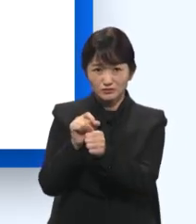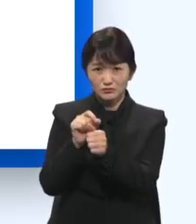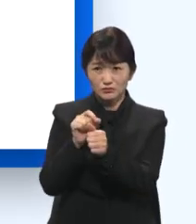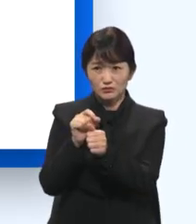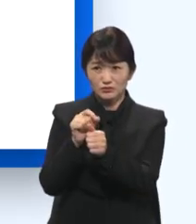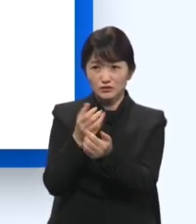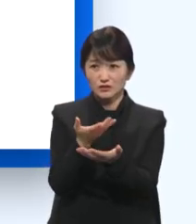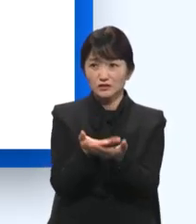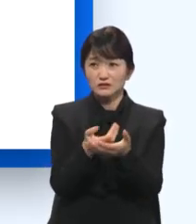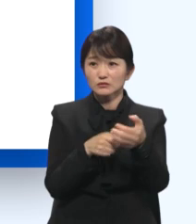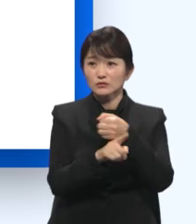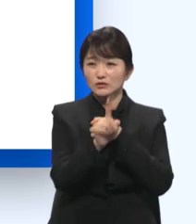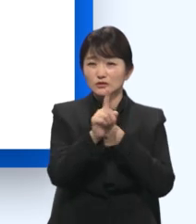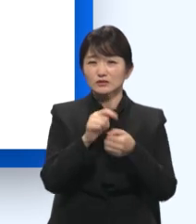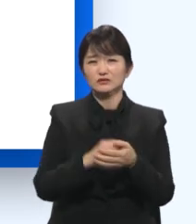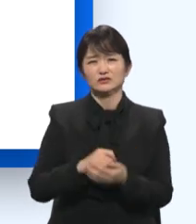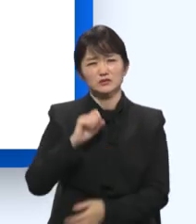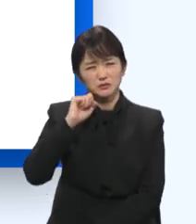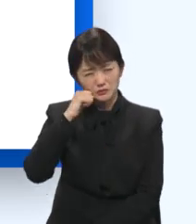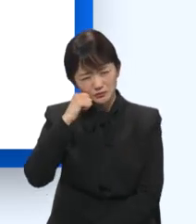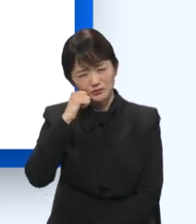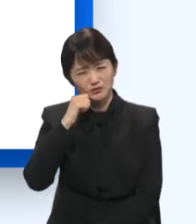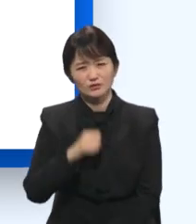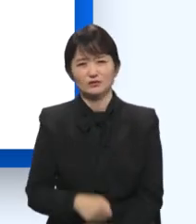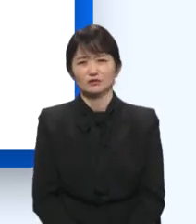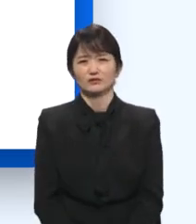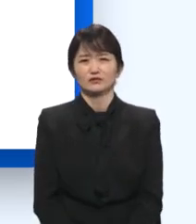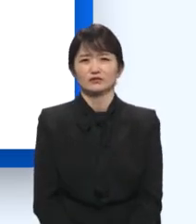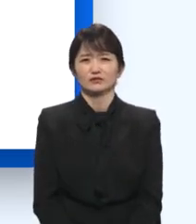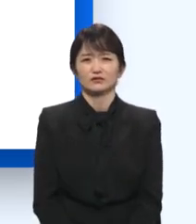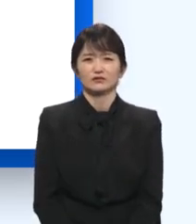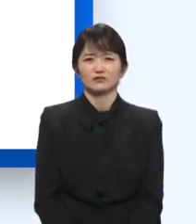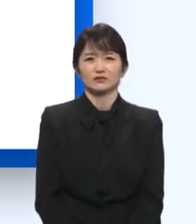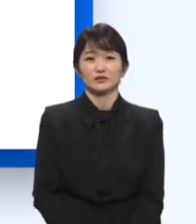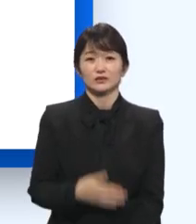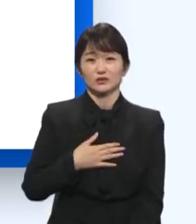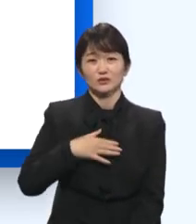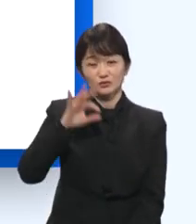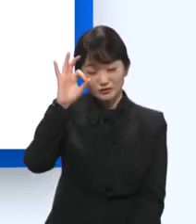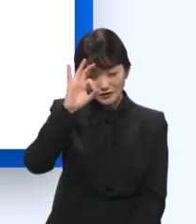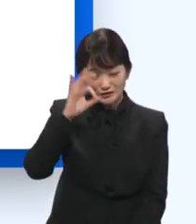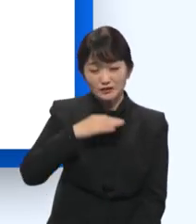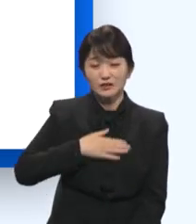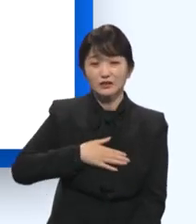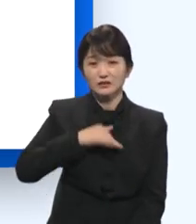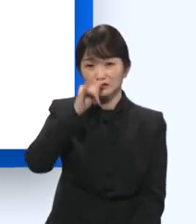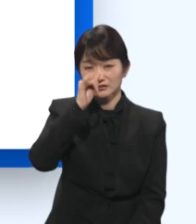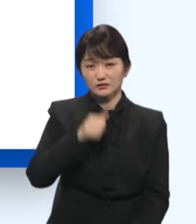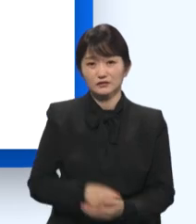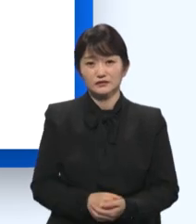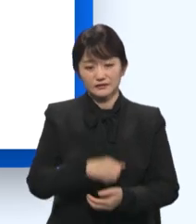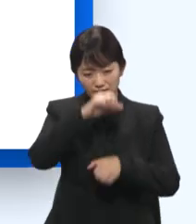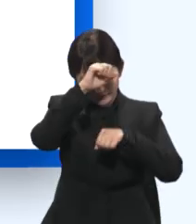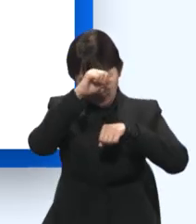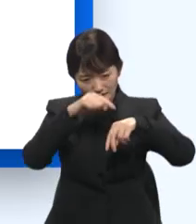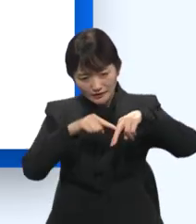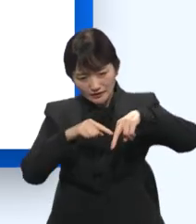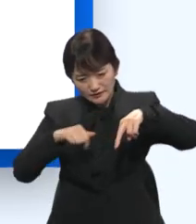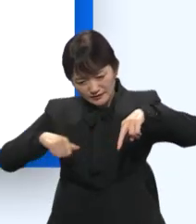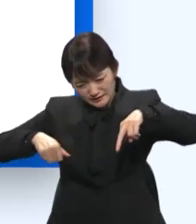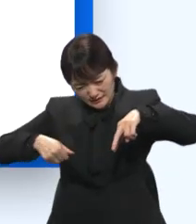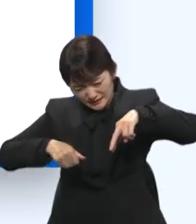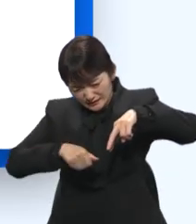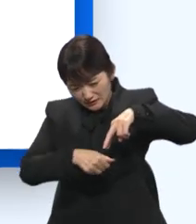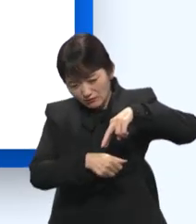뭡니까 가님 참 어려운 말이죠 과하지 어려운 말이기 때문에 저도 찾아와야 아는 말인데 뭐 가랑이 밑을 기억하는 수모이다 뭐 이런